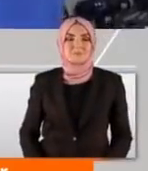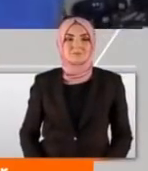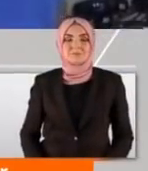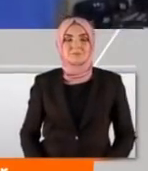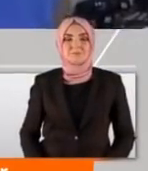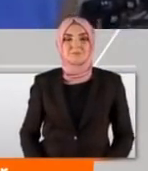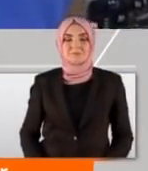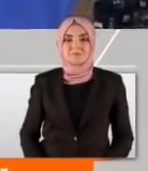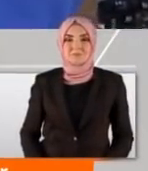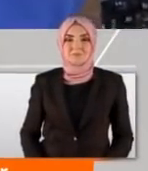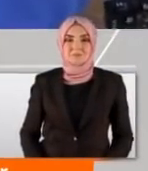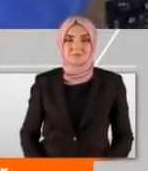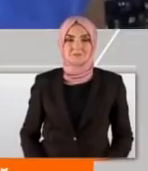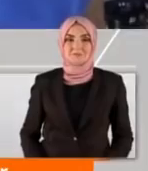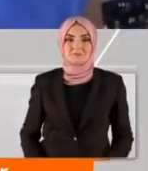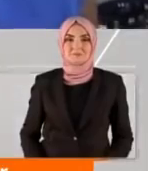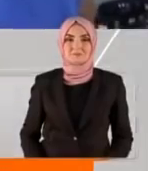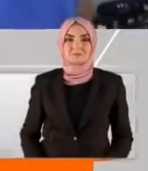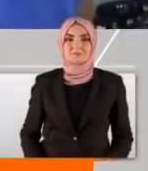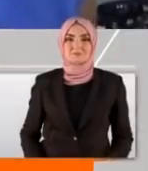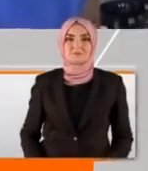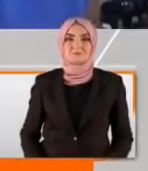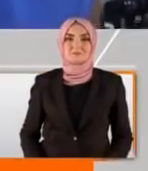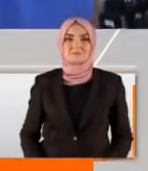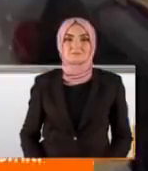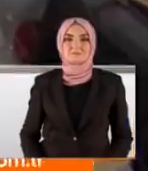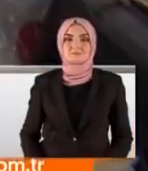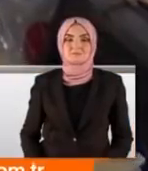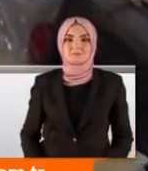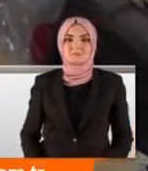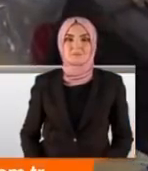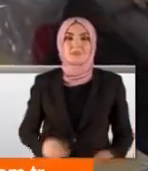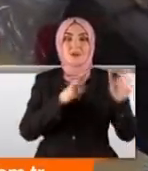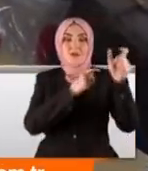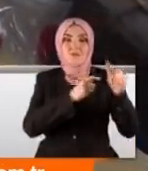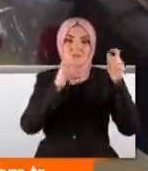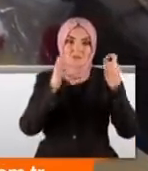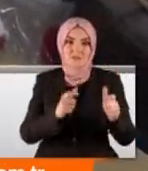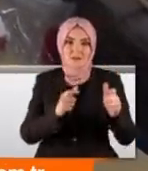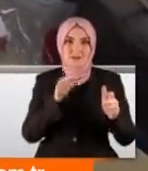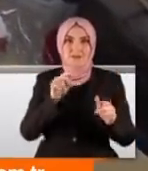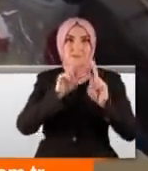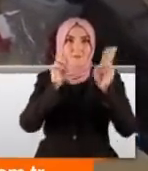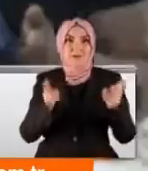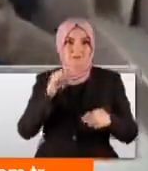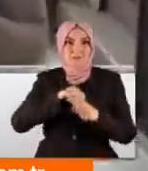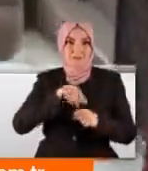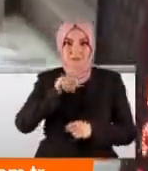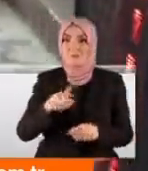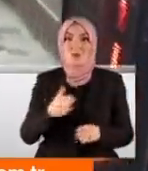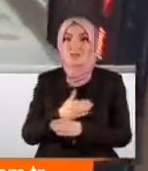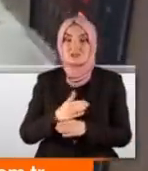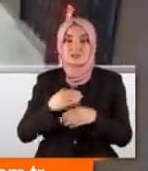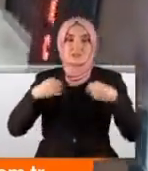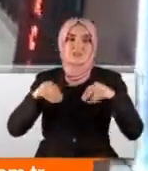Havaalanlarında kayıp ve buluntu eşyaların ihaleyle alıp satışını yapıyoruz. Avcılardaki bu mağazada da o eşyaların satışı vardı.